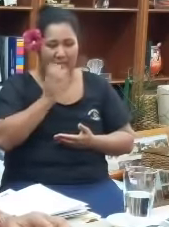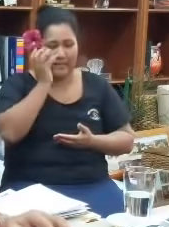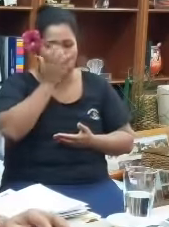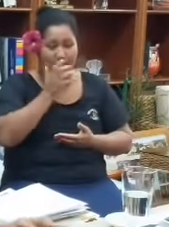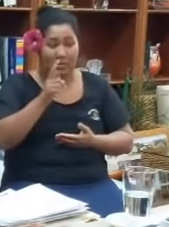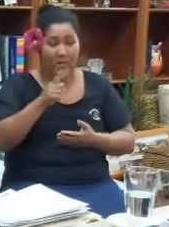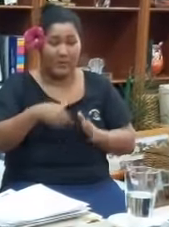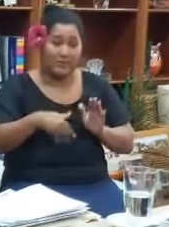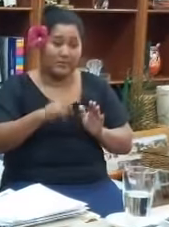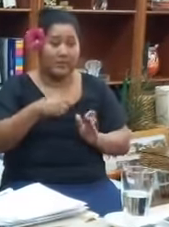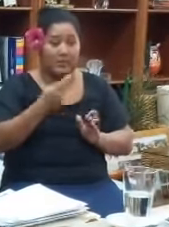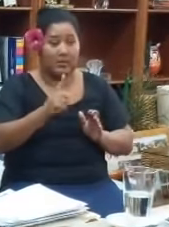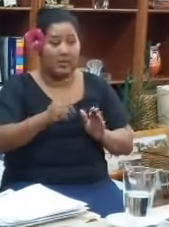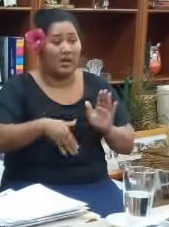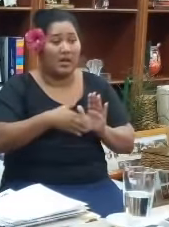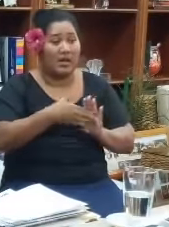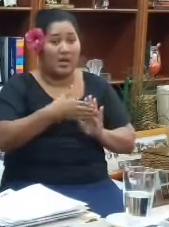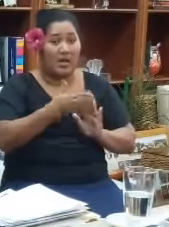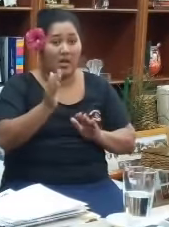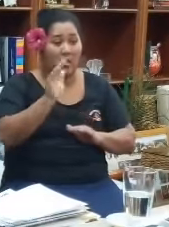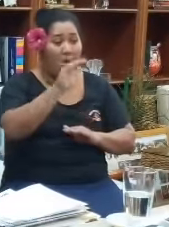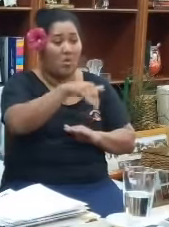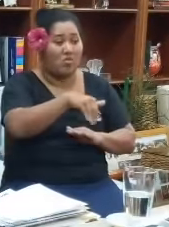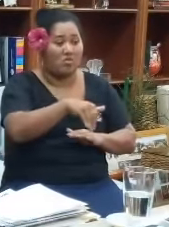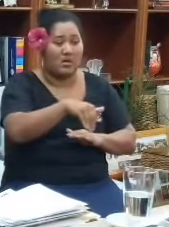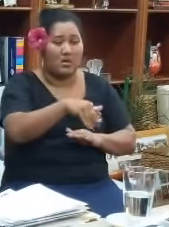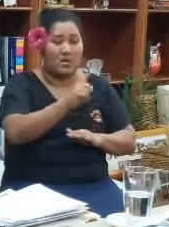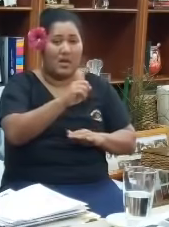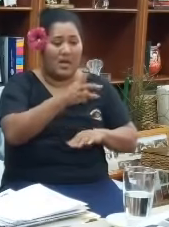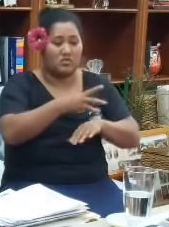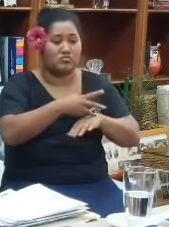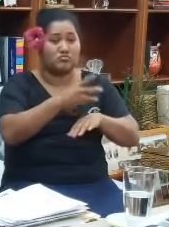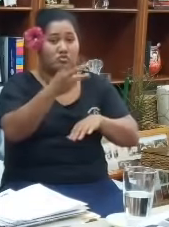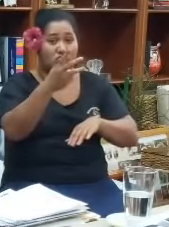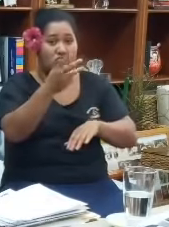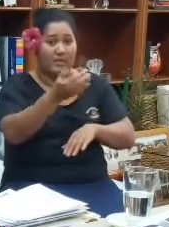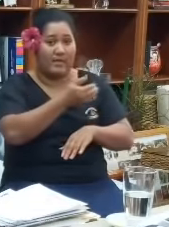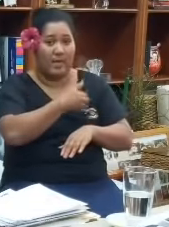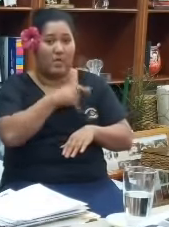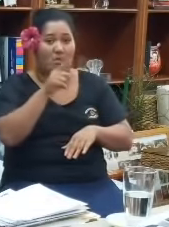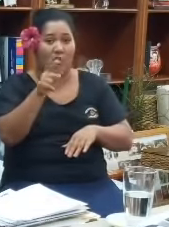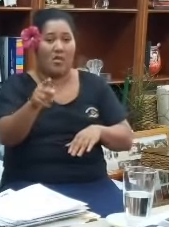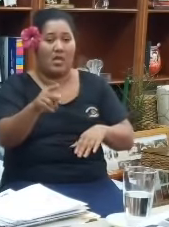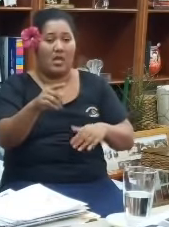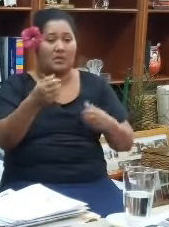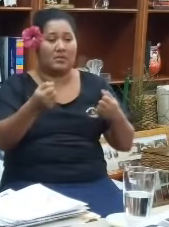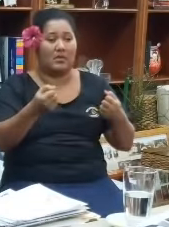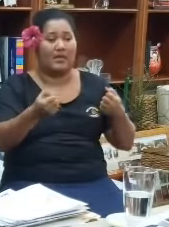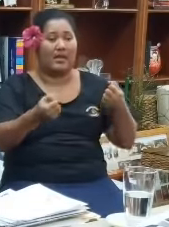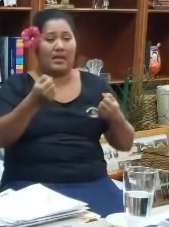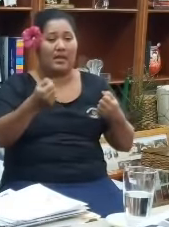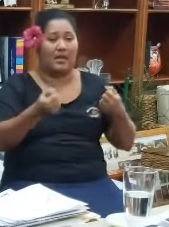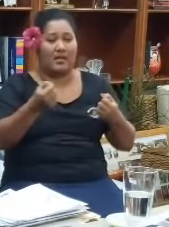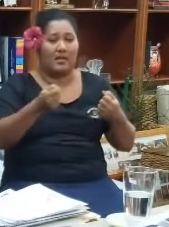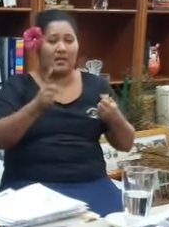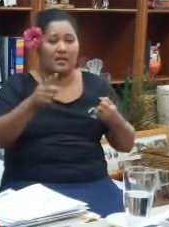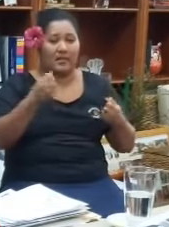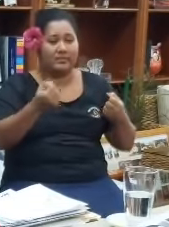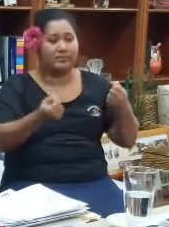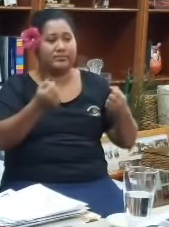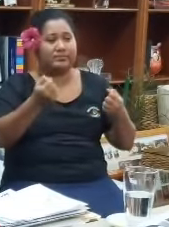ele faleu o ke ele koru lwaveau. Ele umianga kango lo kamale. Ama kalonga fi moi.